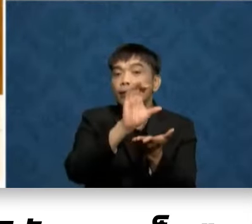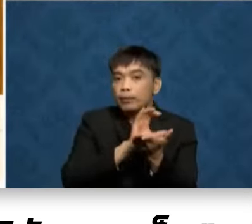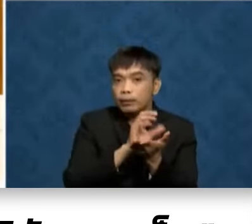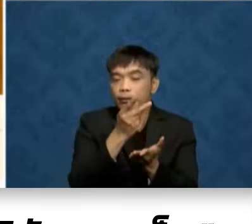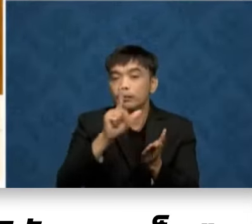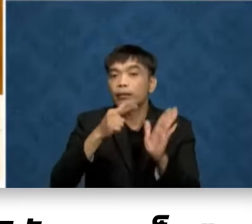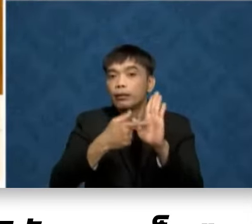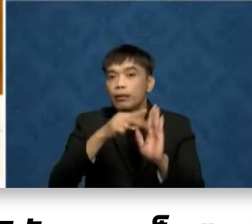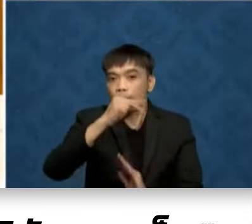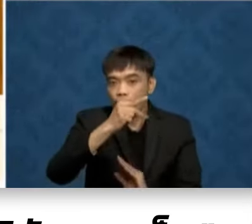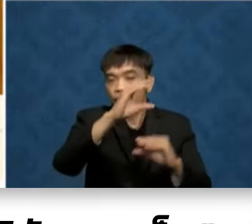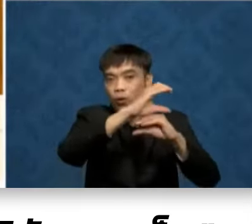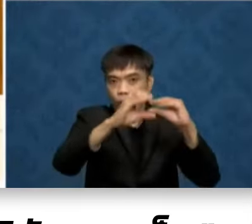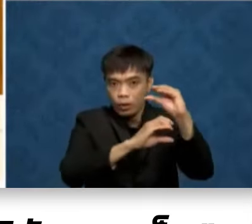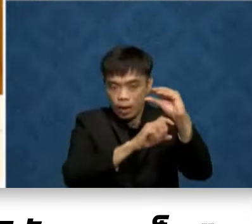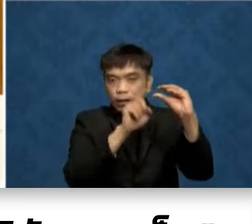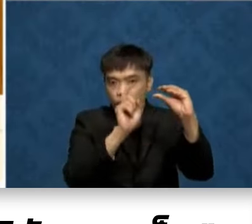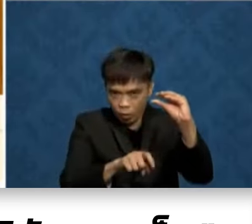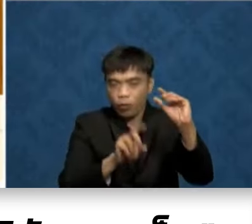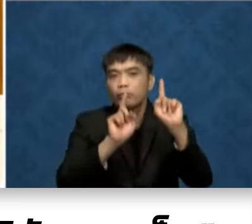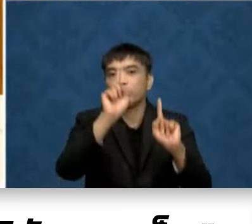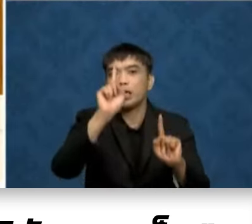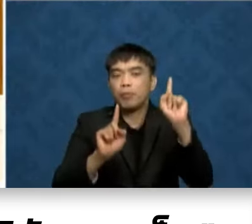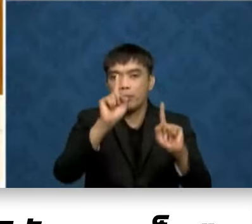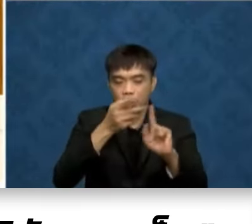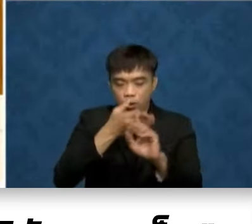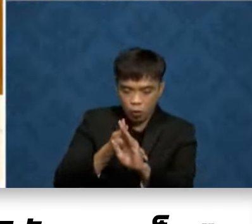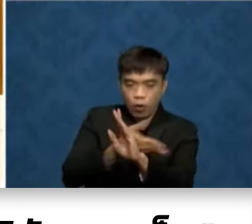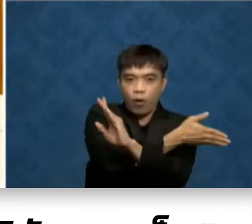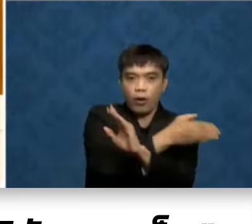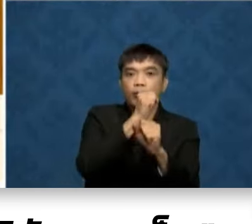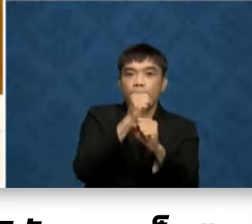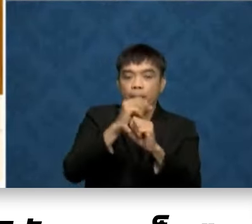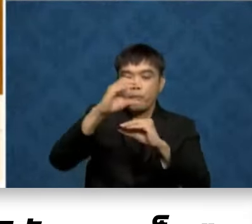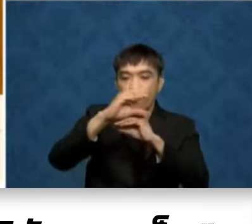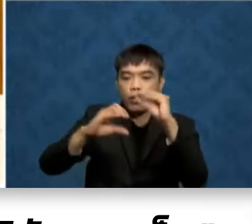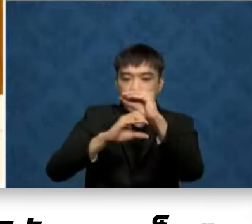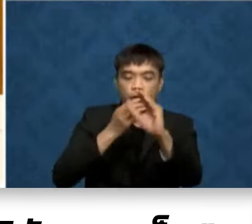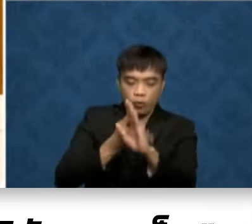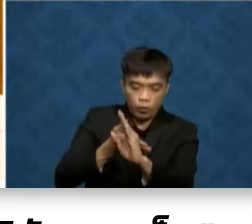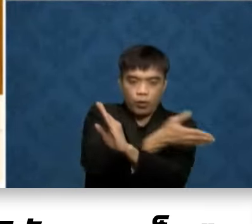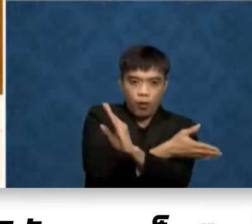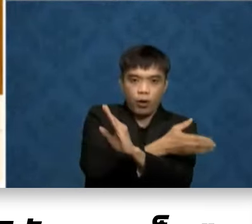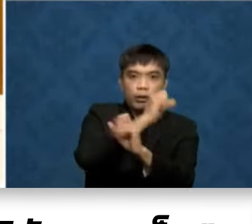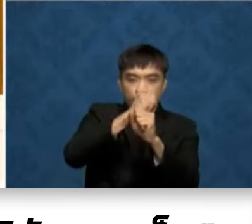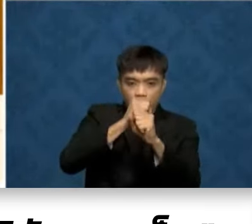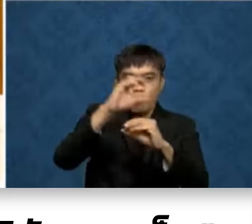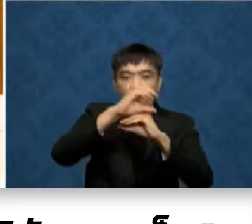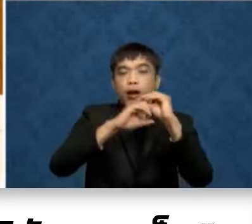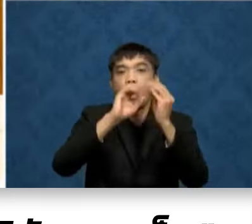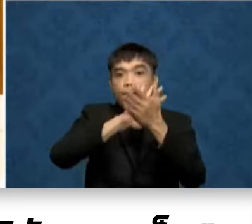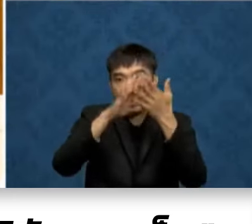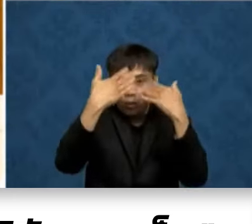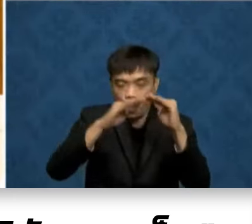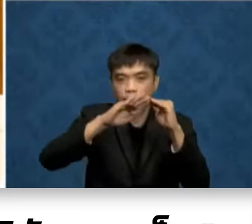2567ครบถ้วนทั้ง6มาตราแล้วที่ประชุมจึงลงมติวาระ3เห็นด้วยกับร่าง